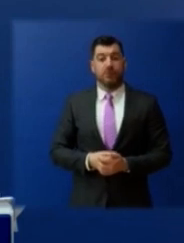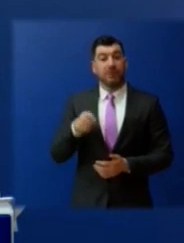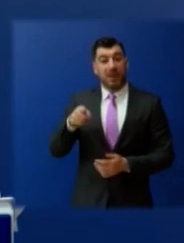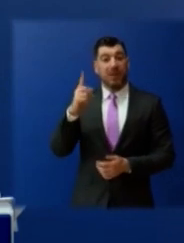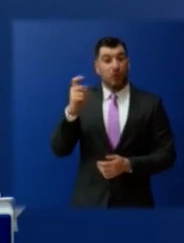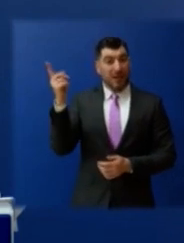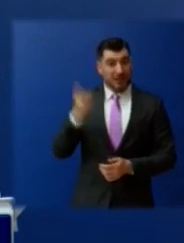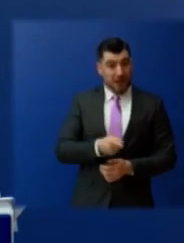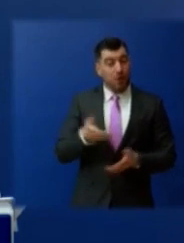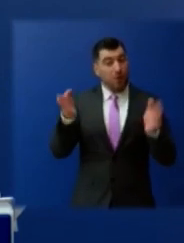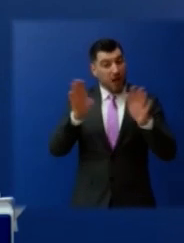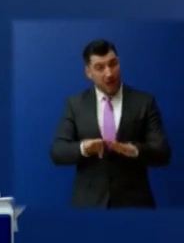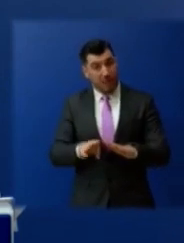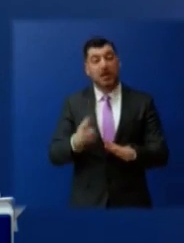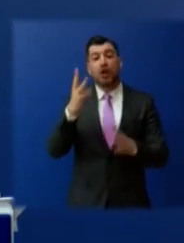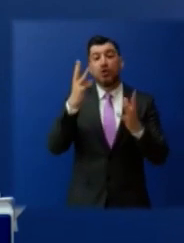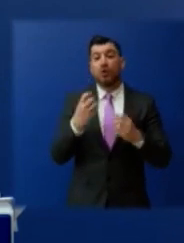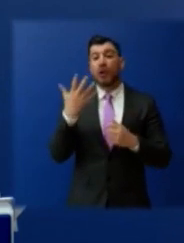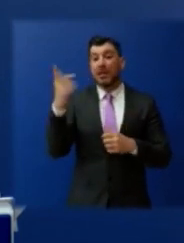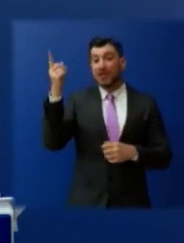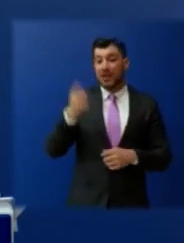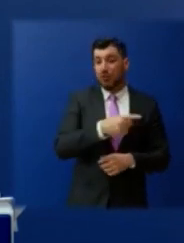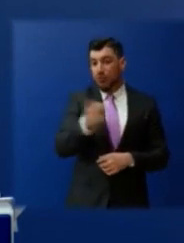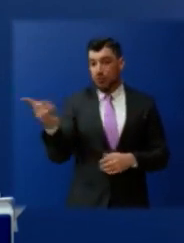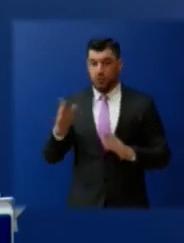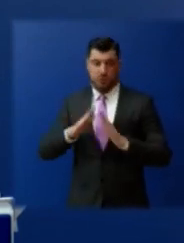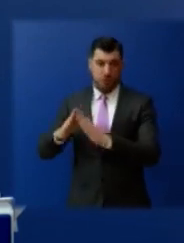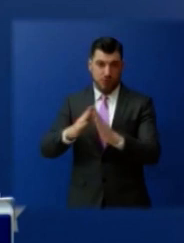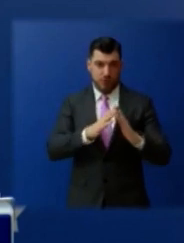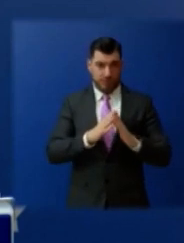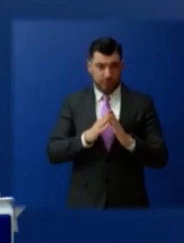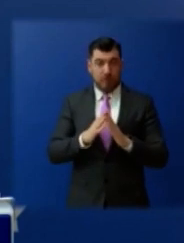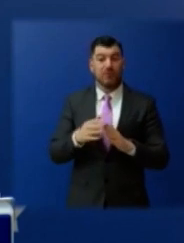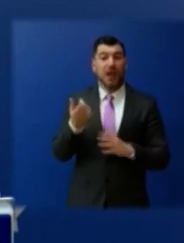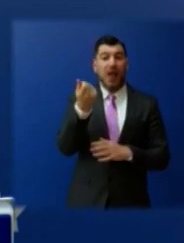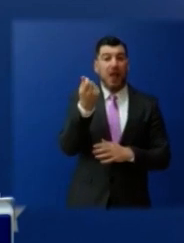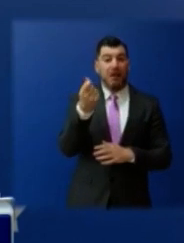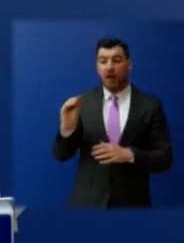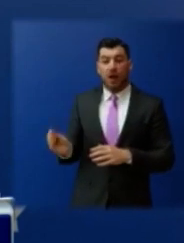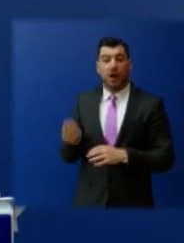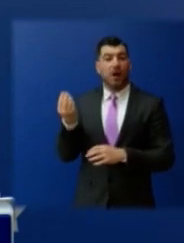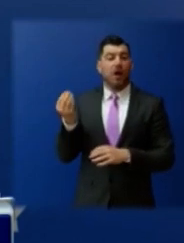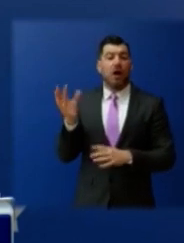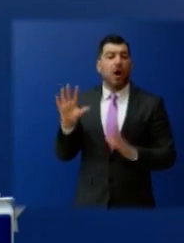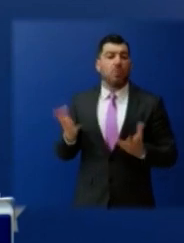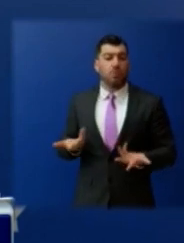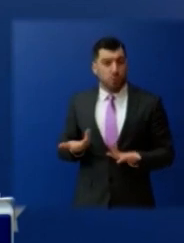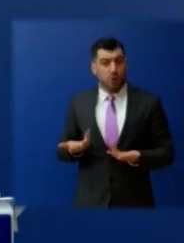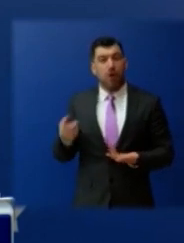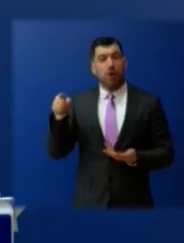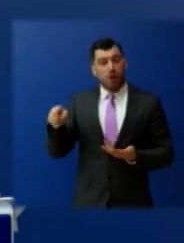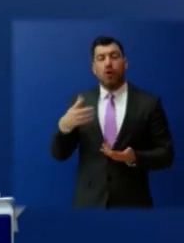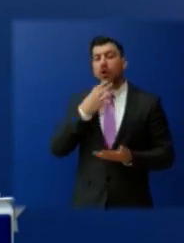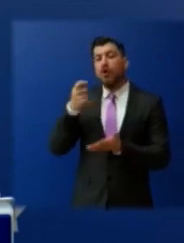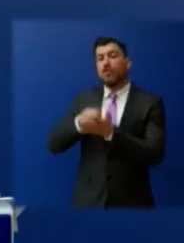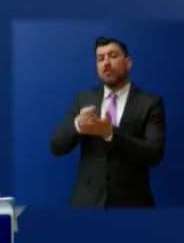οικοκυριών, είναι μια πολύ μεγάλη περίμετρος και επαναλαμβάνω ότι τα χρήματα, οι πόροι, προέρχονται από την έκτακτη φορολόγηση των